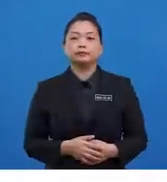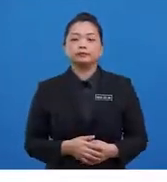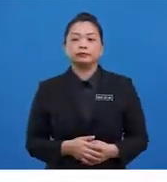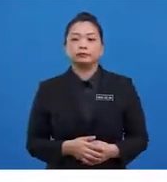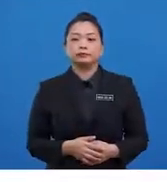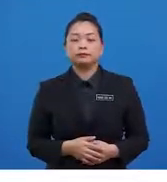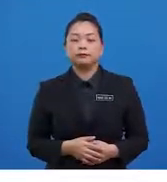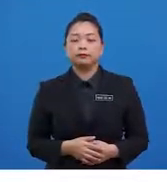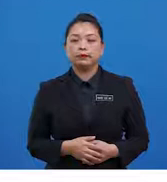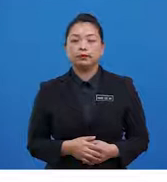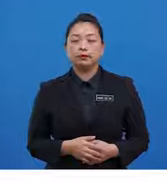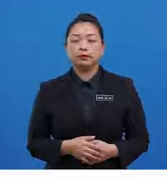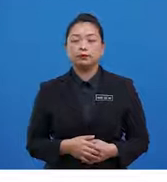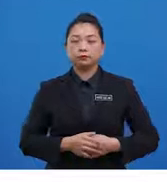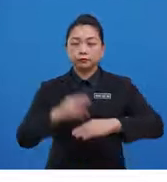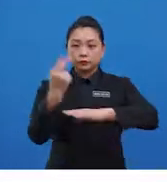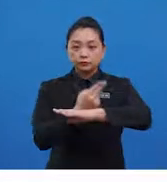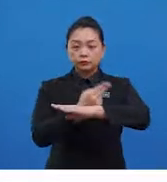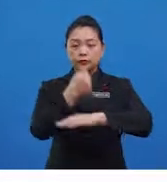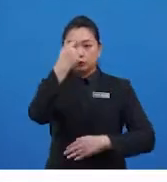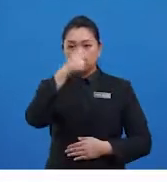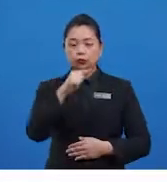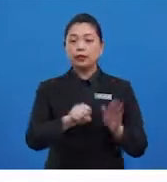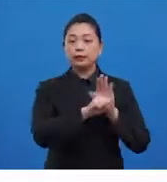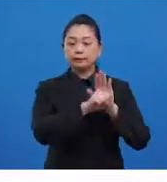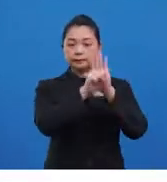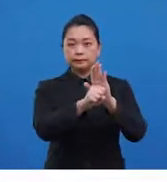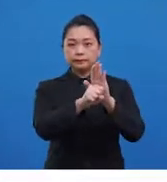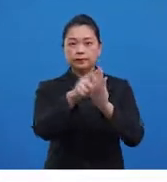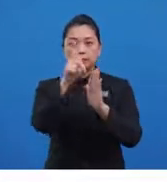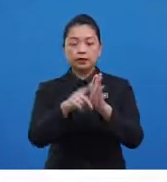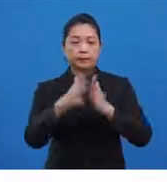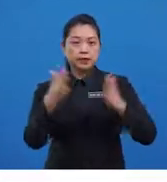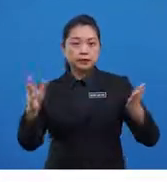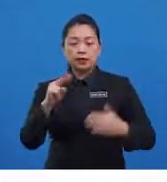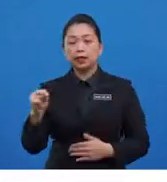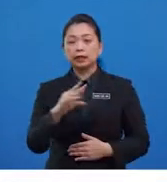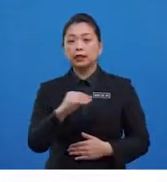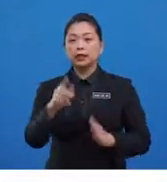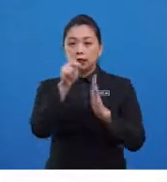Manakala peranannya pula sebagai simbol kebesaran dan kekuasaan.